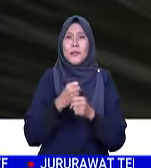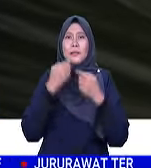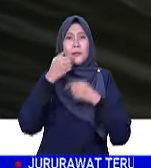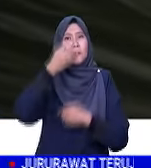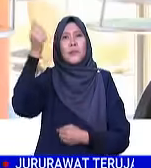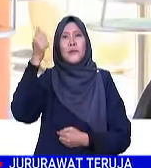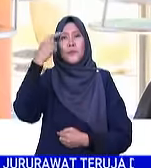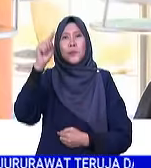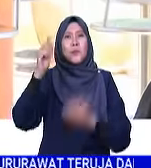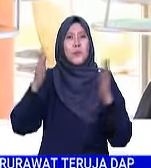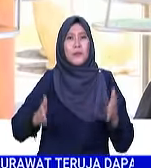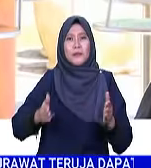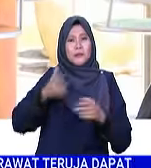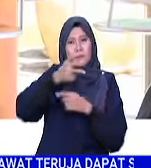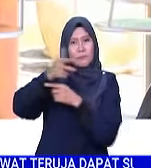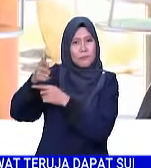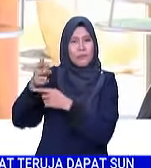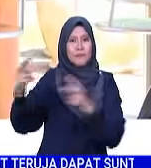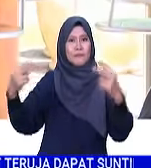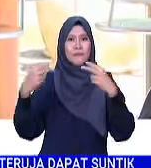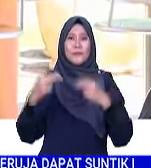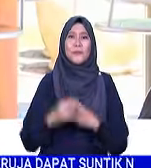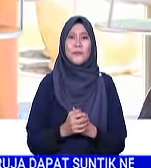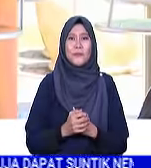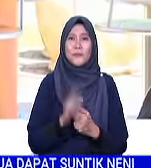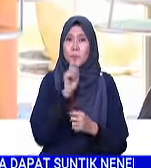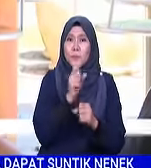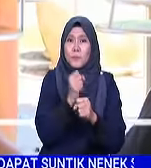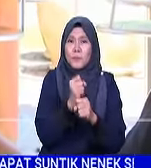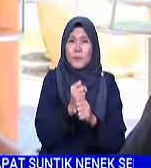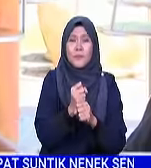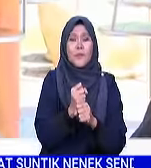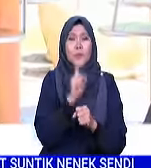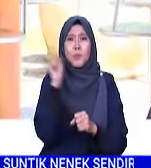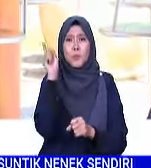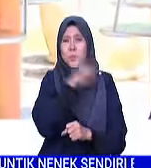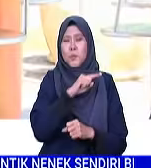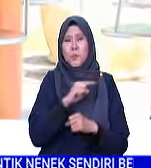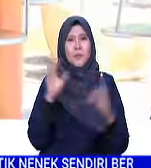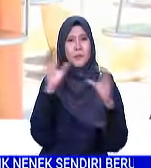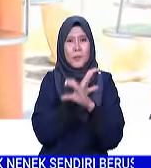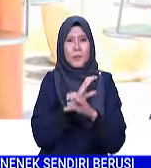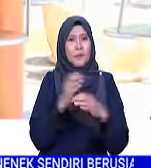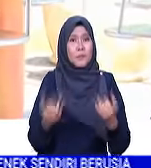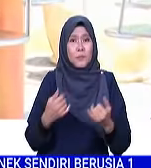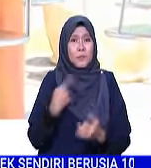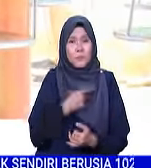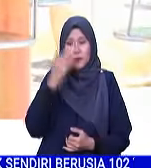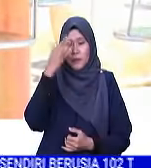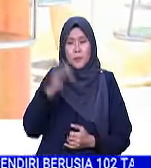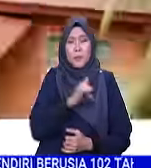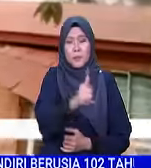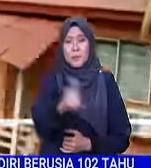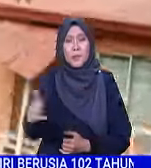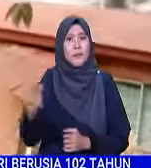untuk tatapan umum. Bekerja dalam situasi COVID ini memang agak mencabar sebab kami tidak tahu bila di assign job kami tidak tahu kami akan pergi ke